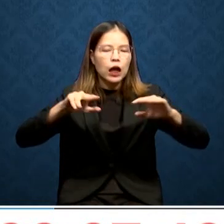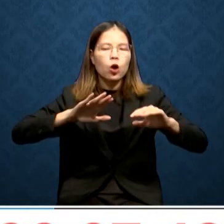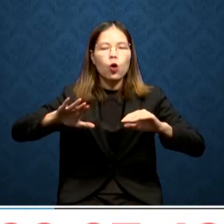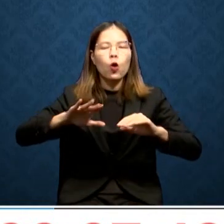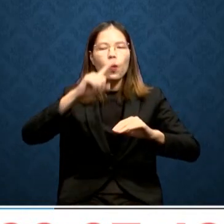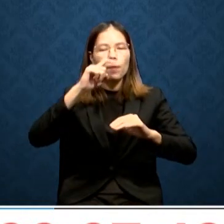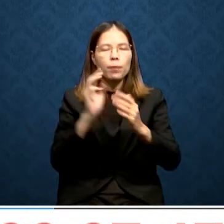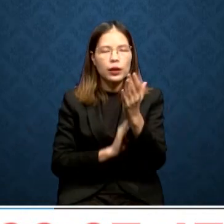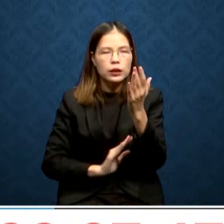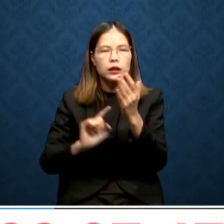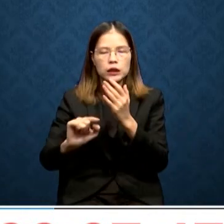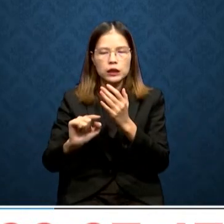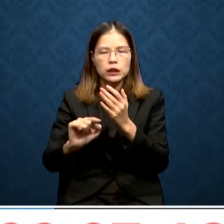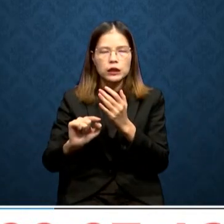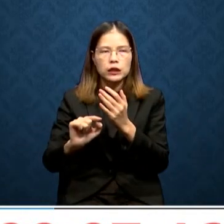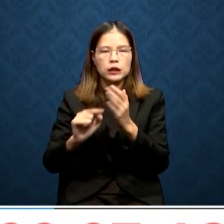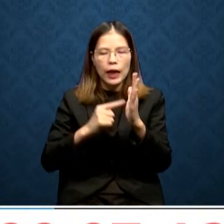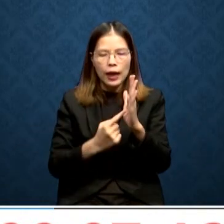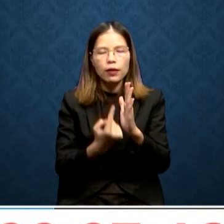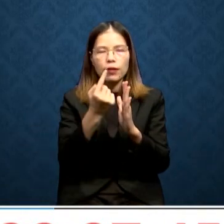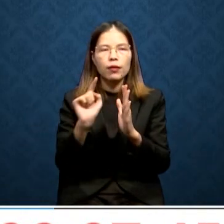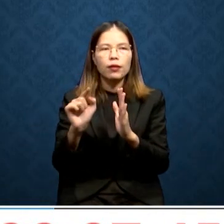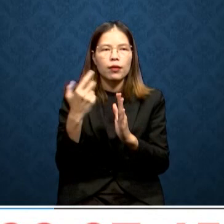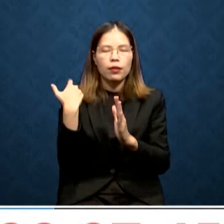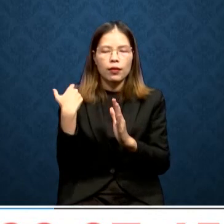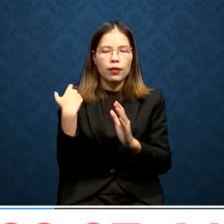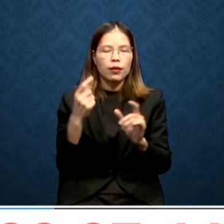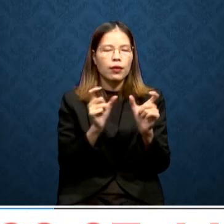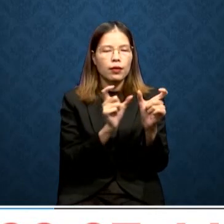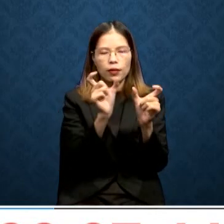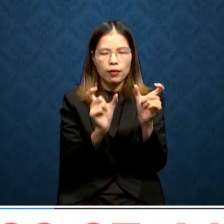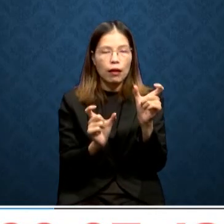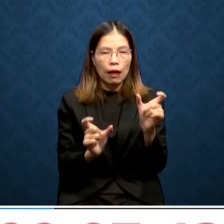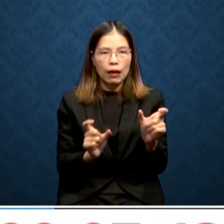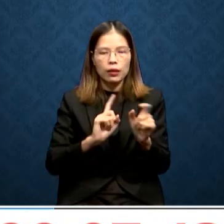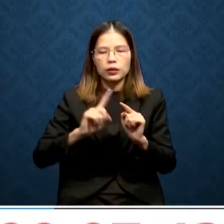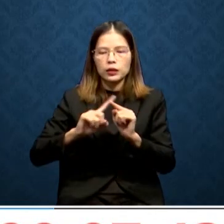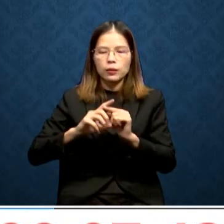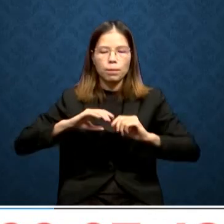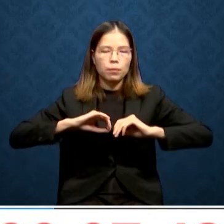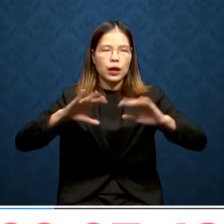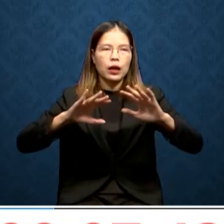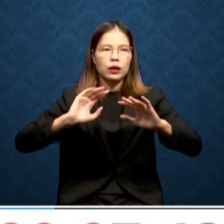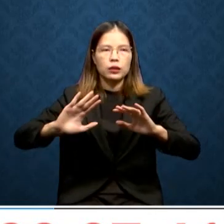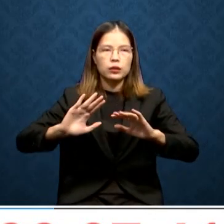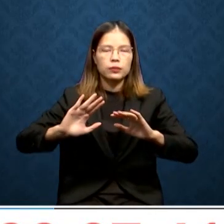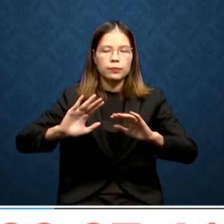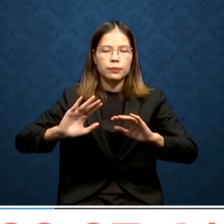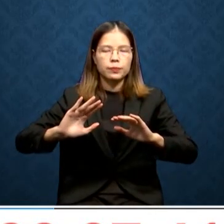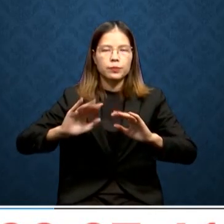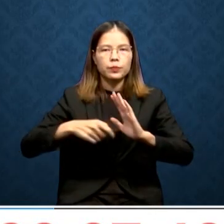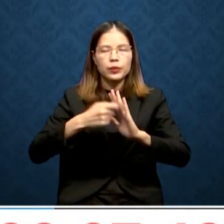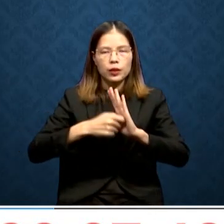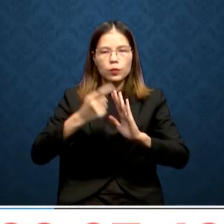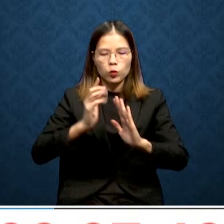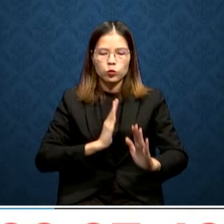ทยคุณค่าที่โยงกับประชาชนด้วยคำขวัญที่ไทย PBS ประกาศต่อสาธารณะภายใต้หลักการเที่ยงตร